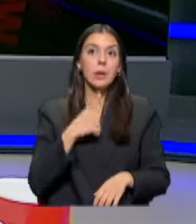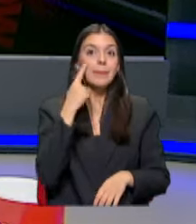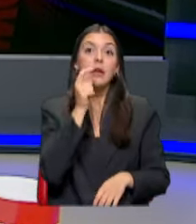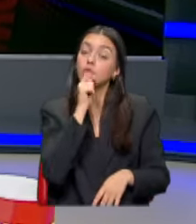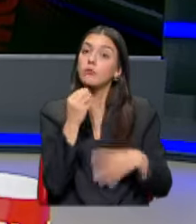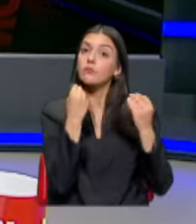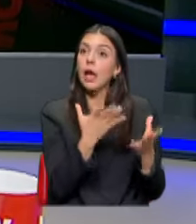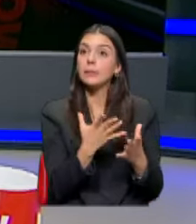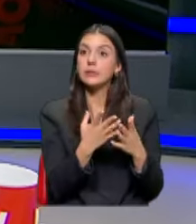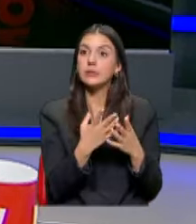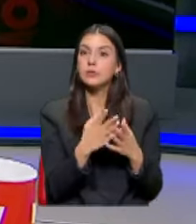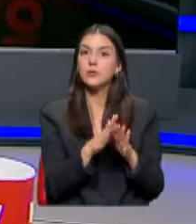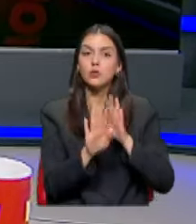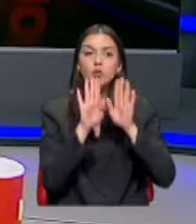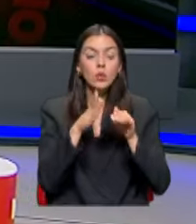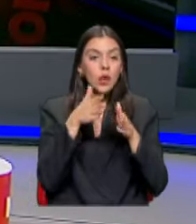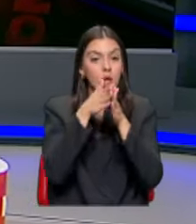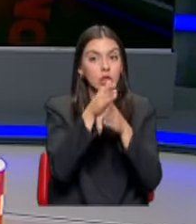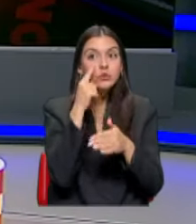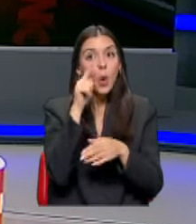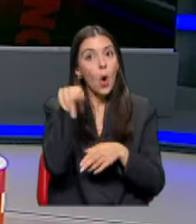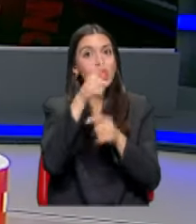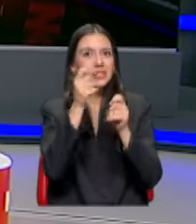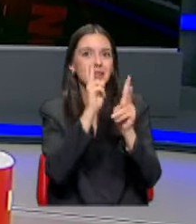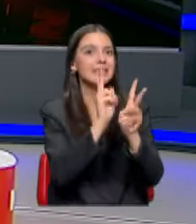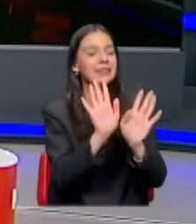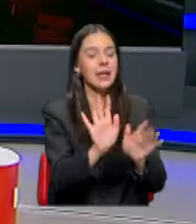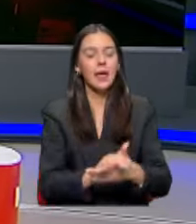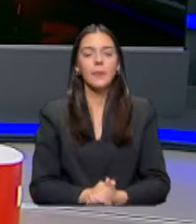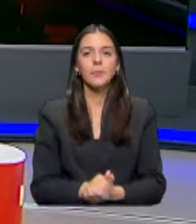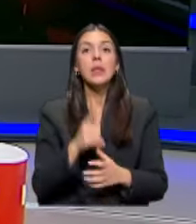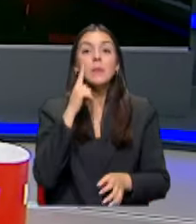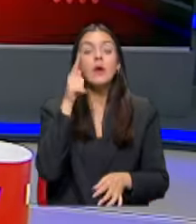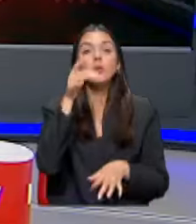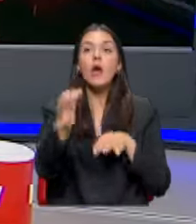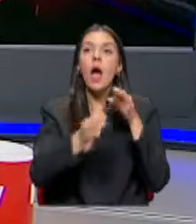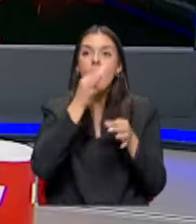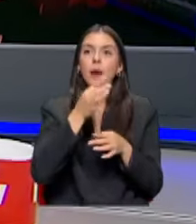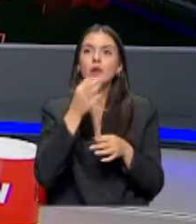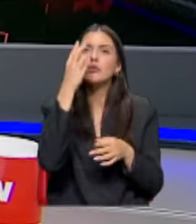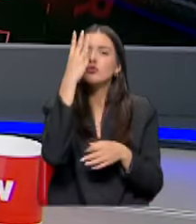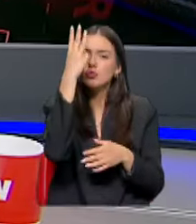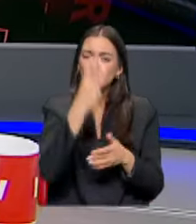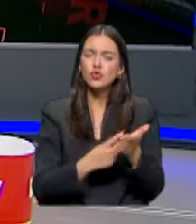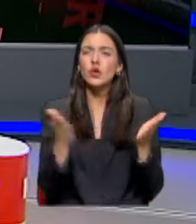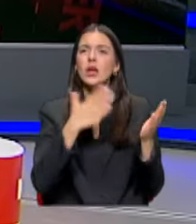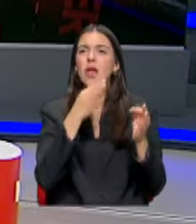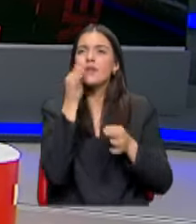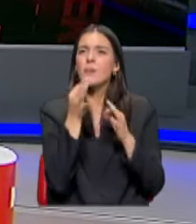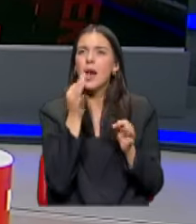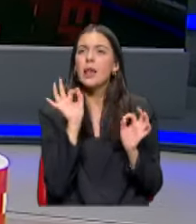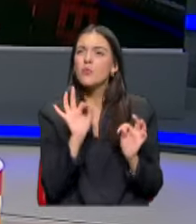söz vermişsiniz. Turnike vesaire diye, artık o işler sizde. Bakın bu haberleri, böyle üçüncü sayfa haberlerini